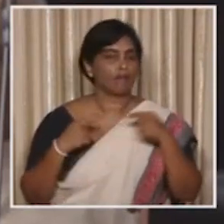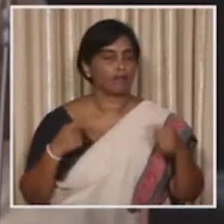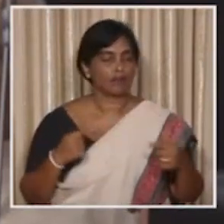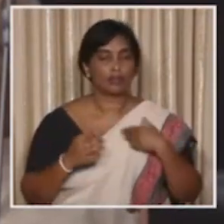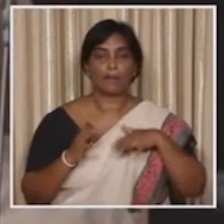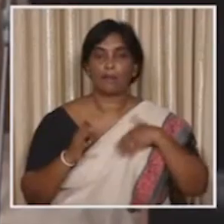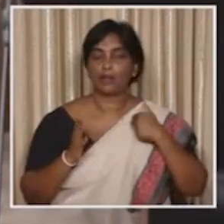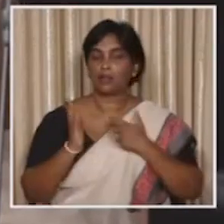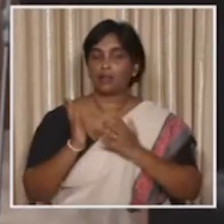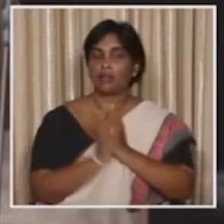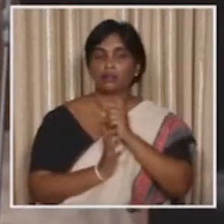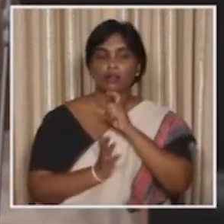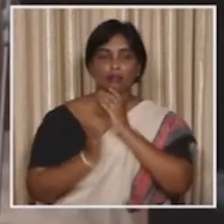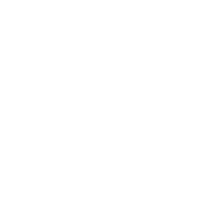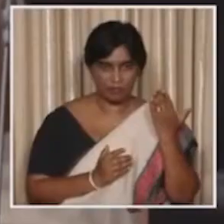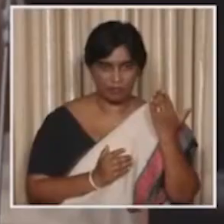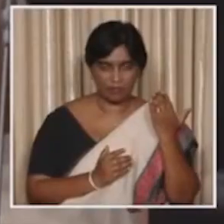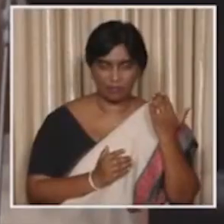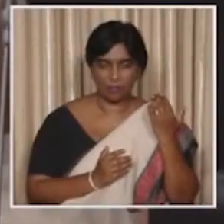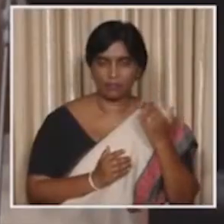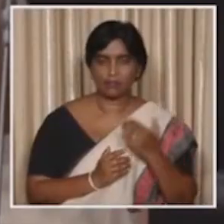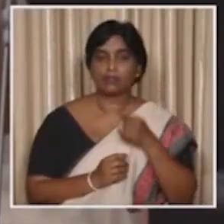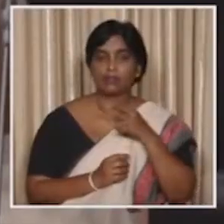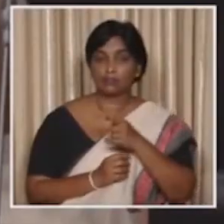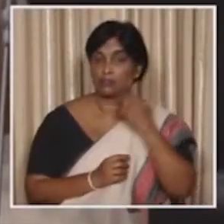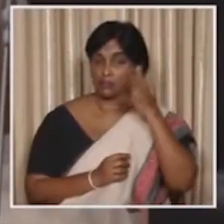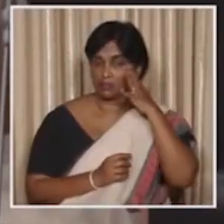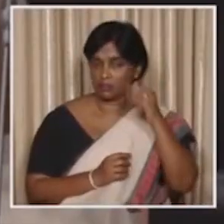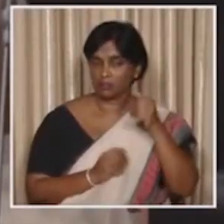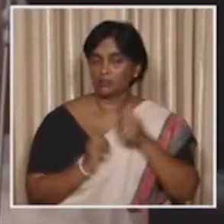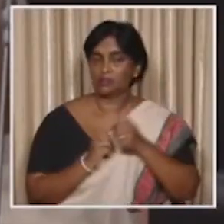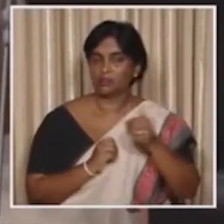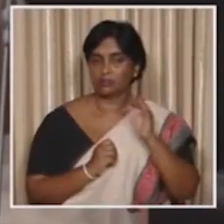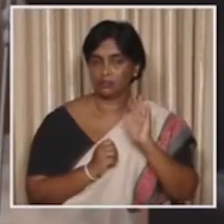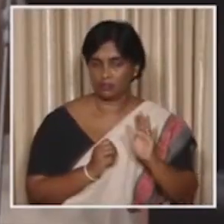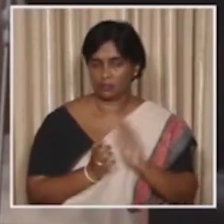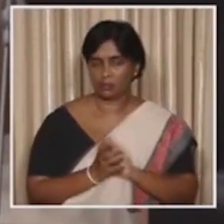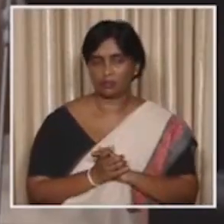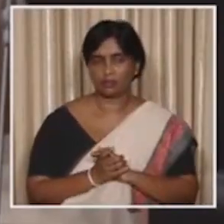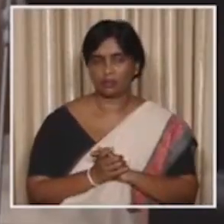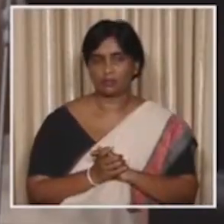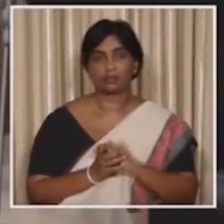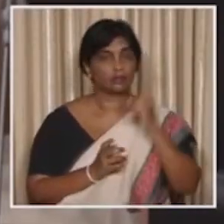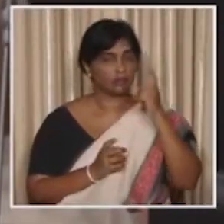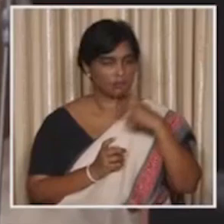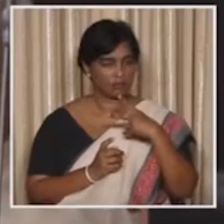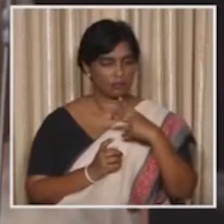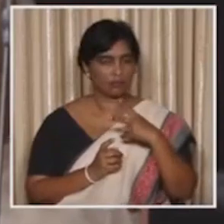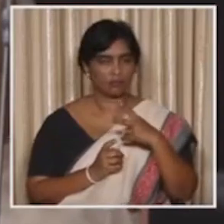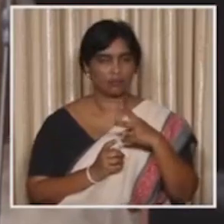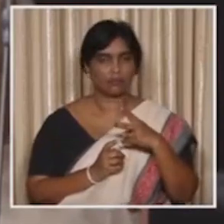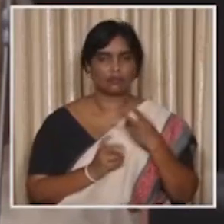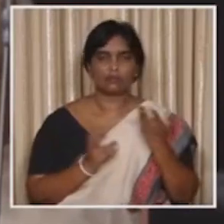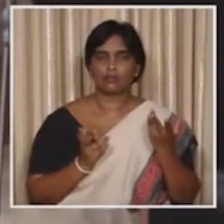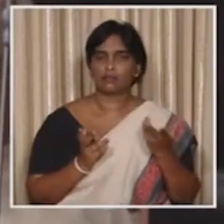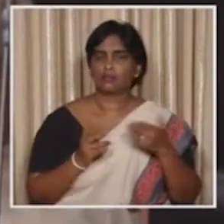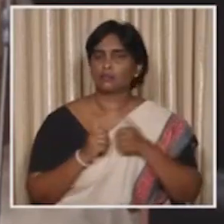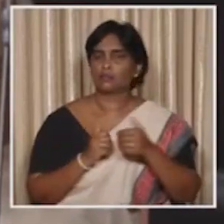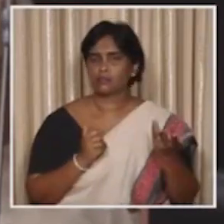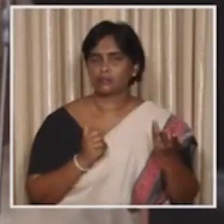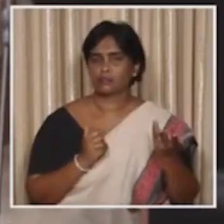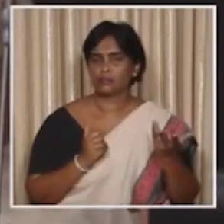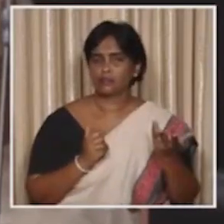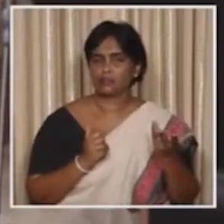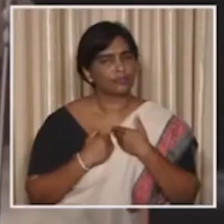මූලික අයිතිවාසිකම් නඩුවක් ගන්න පුළුවන්. ඒක අපි මතක තියාගෙන යන්න ඕනේ. දෙවනුව මොකක්ද දැන් සිදු වෙලා